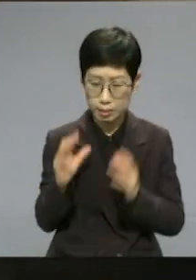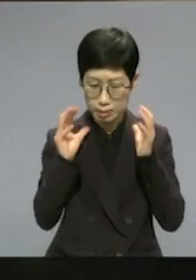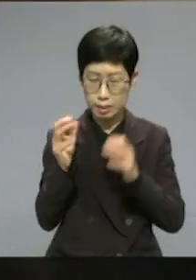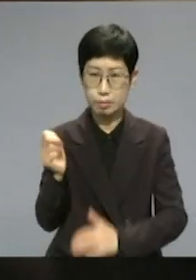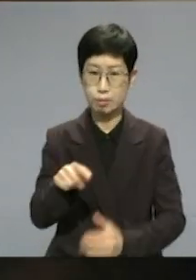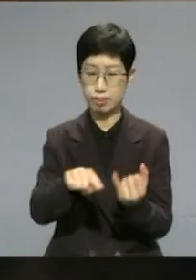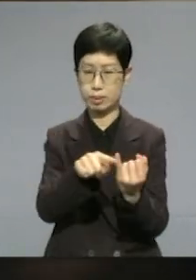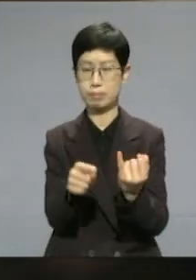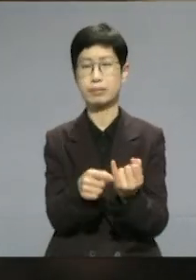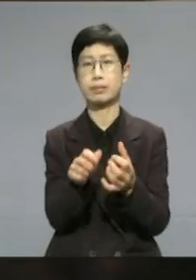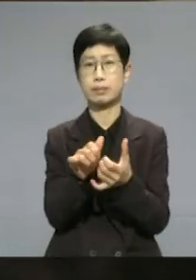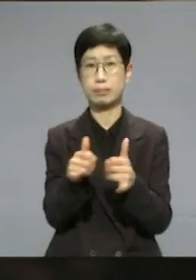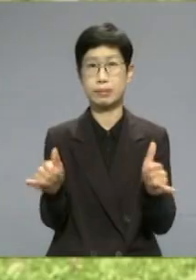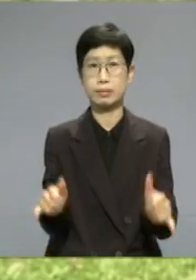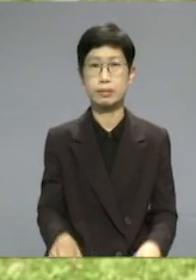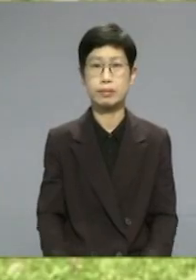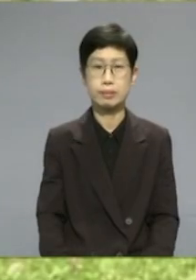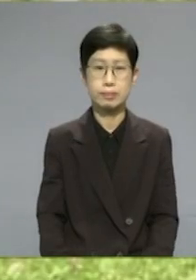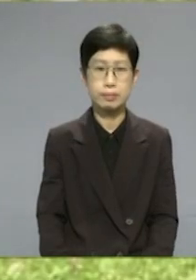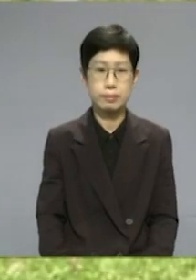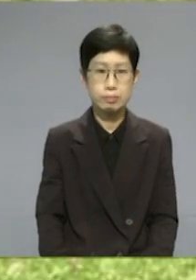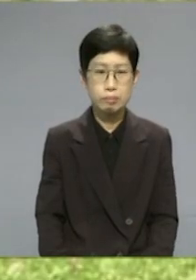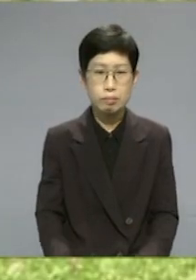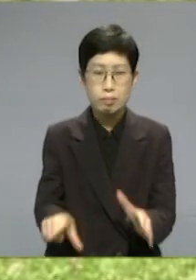어린이와 임산부였습니다.